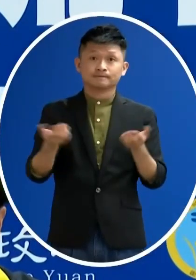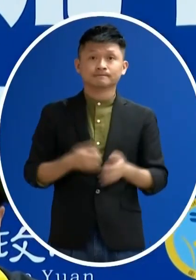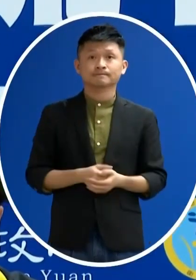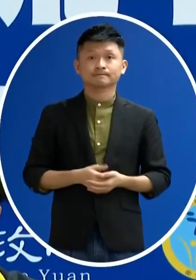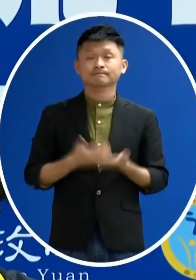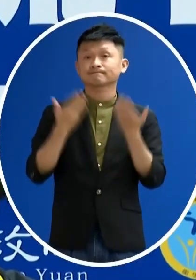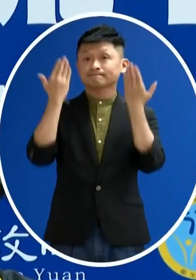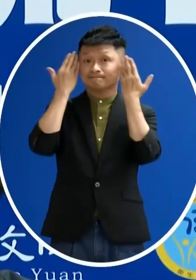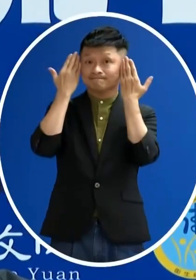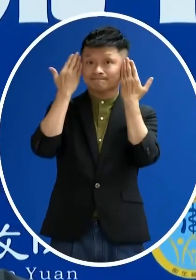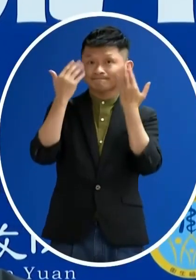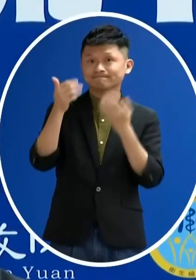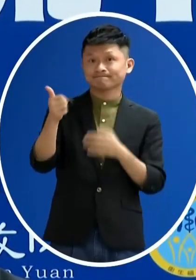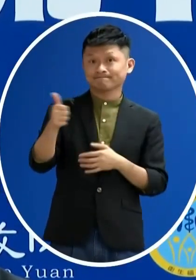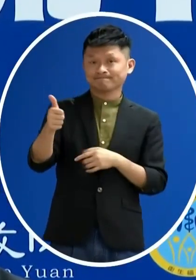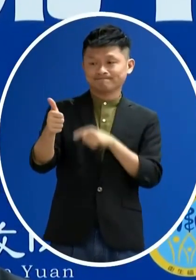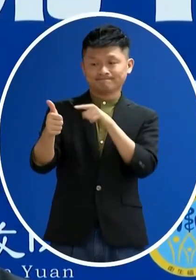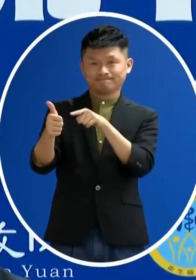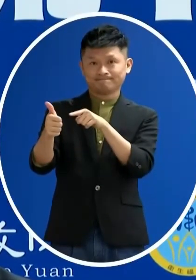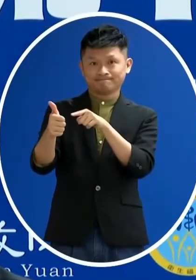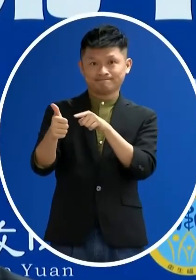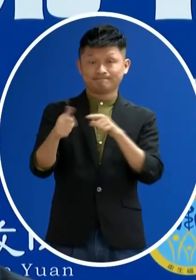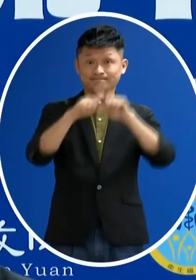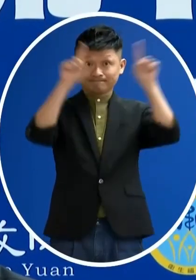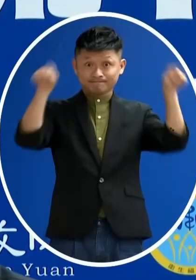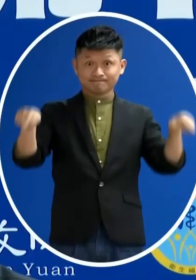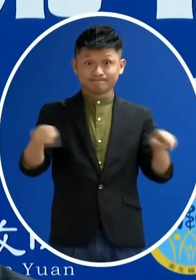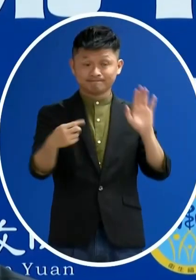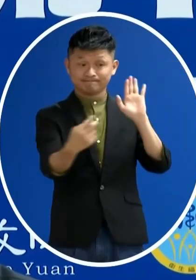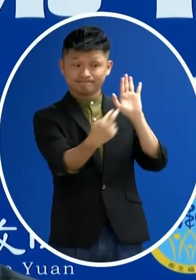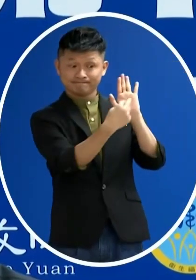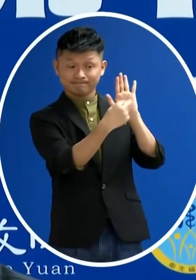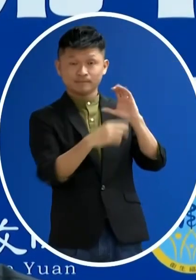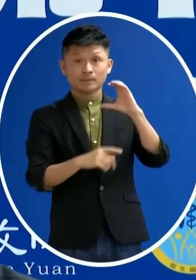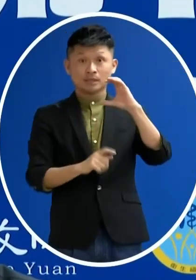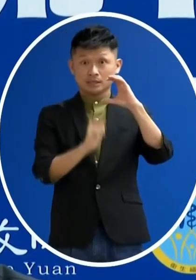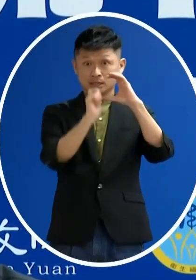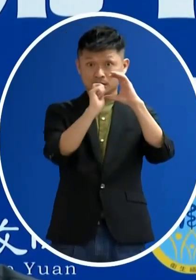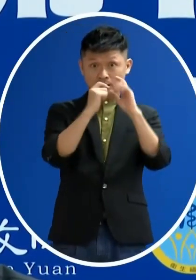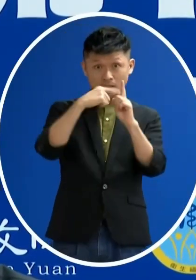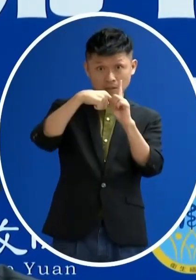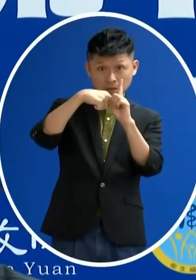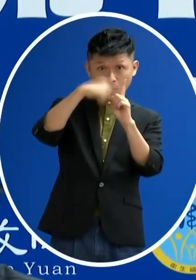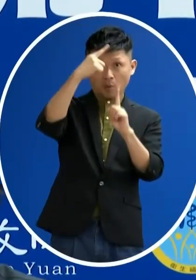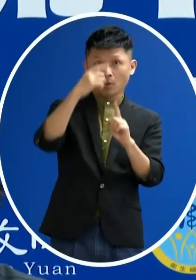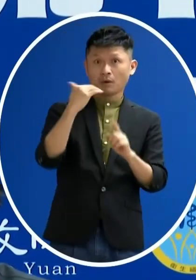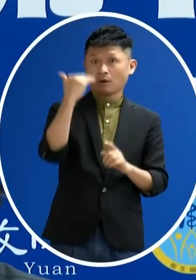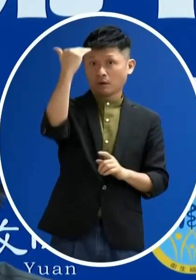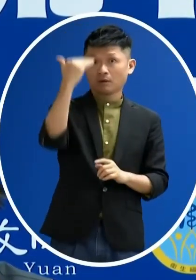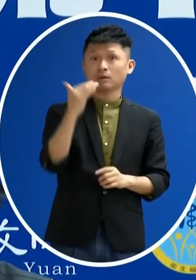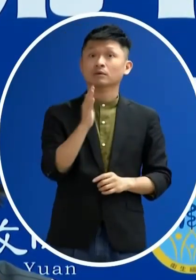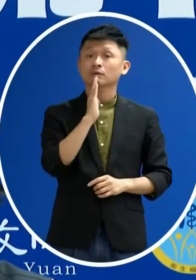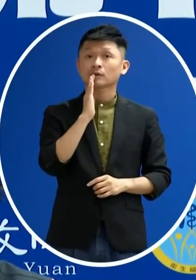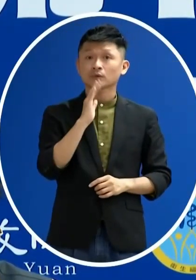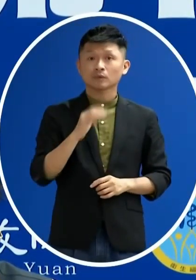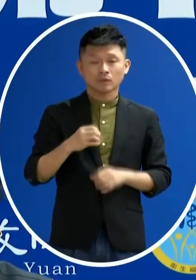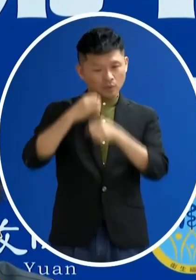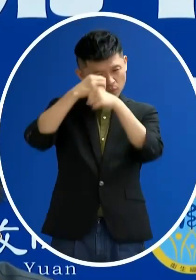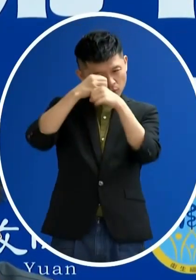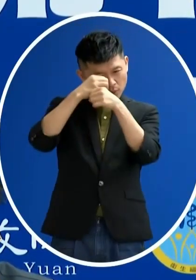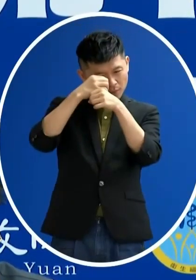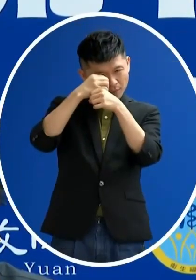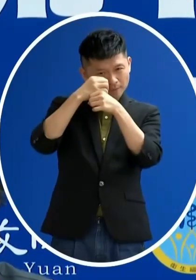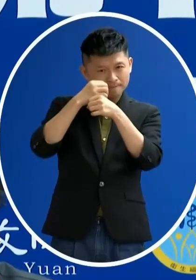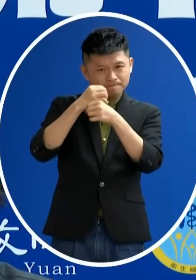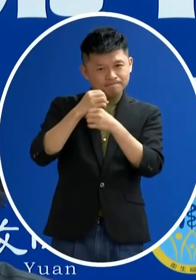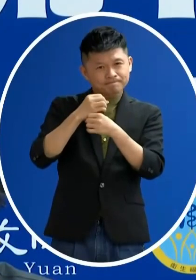埃及它的这一例大家可以看手板的话，它的 CT 值确实是非常的高，所以在做这个定序来讲也